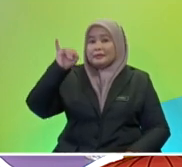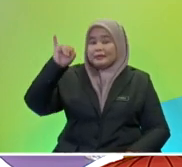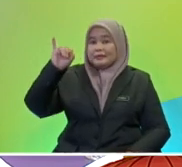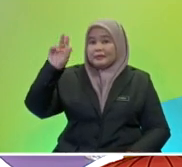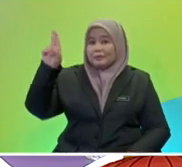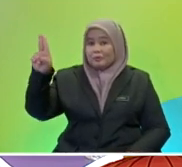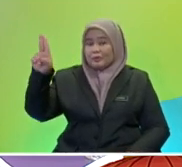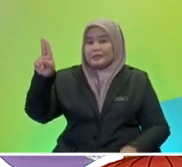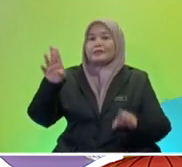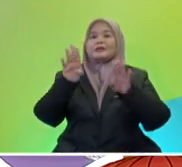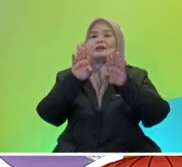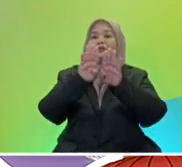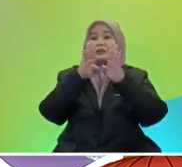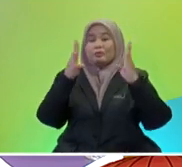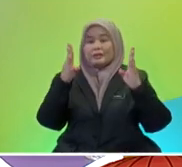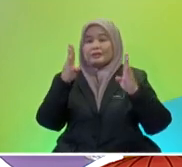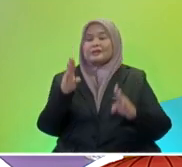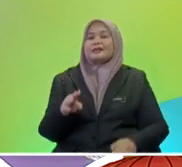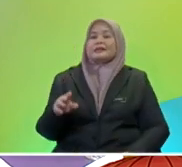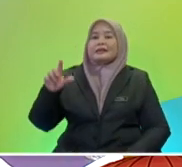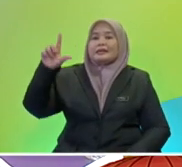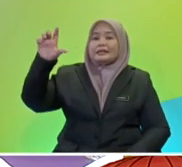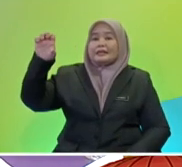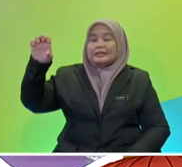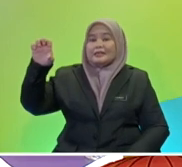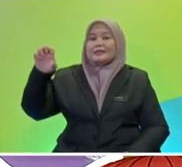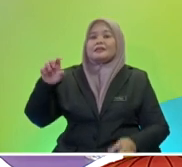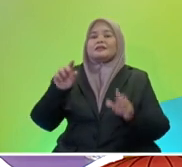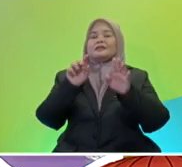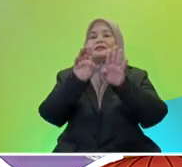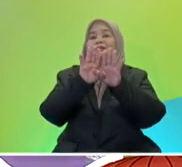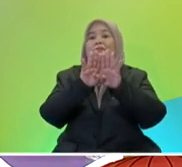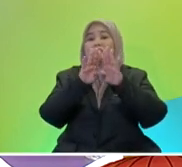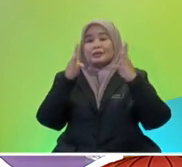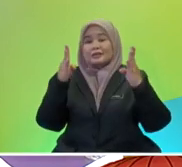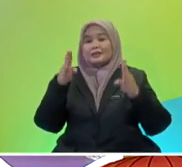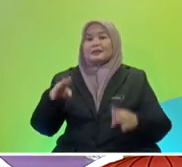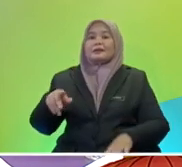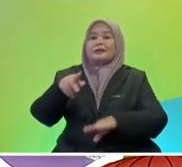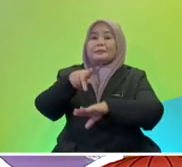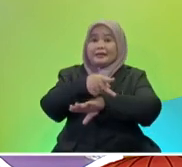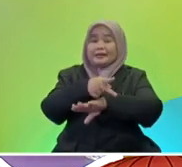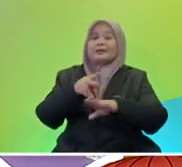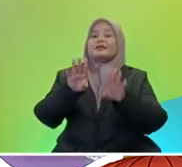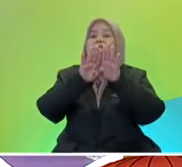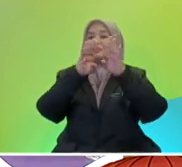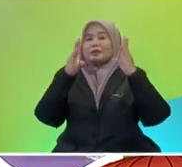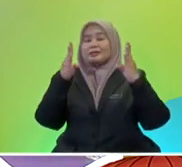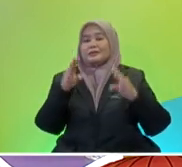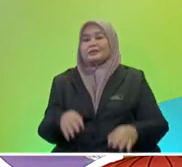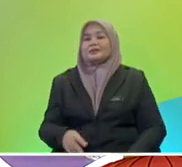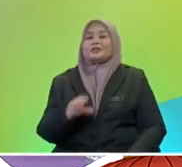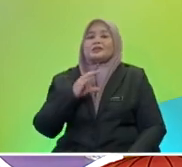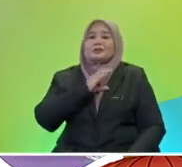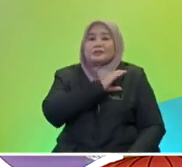terbuka di suku kata terbuka memakai adalah suku kata terbuka dan jeongsam adalah produk